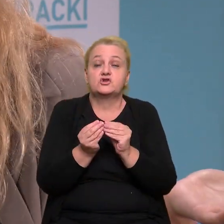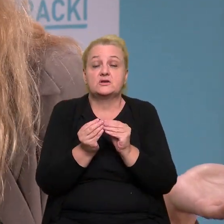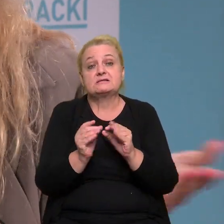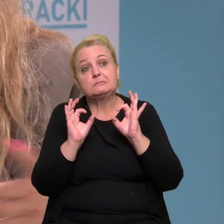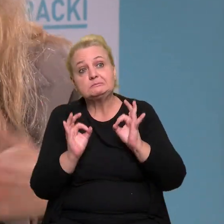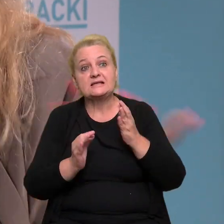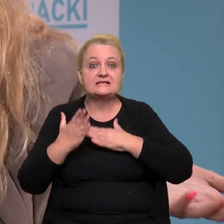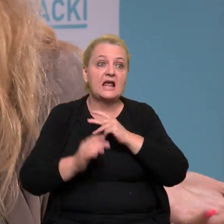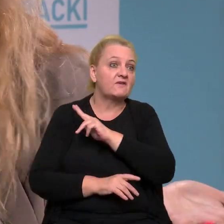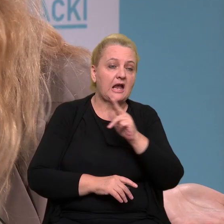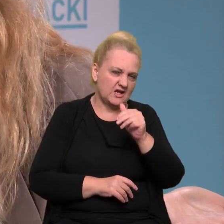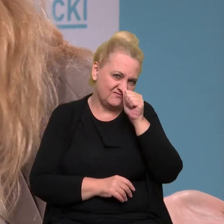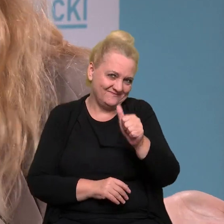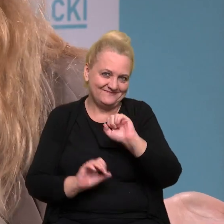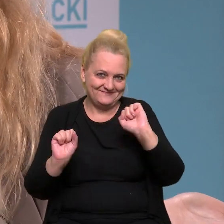sposób zadowalający, tak?